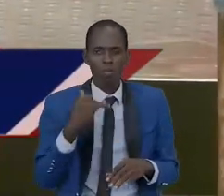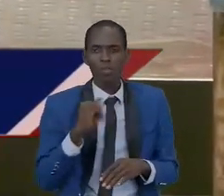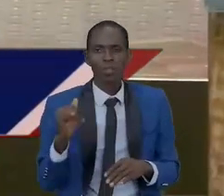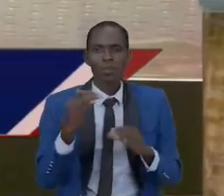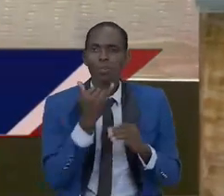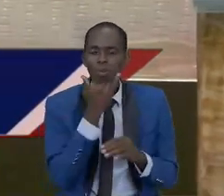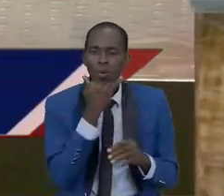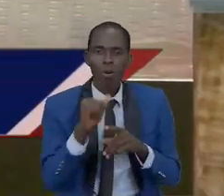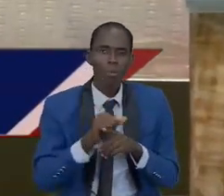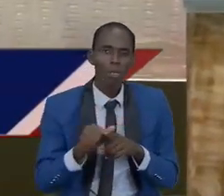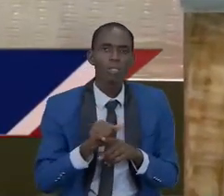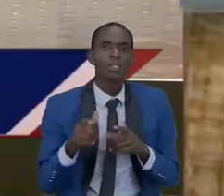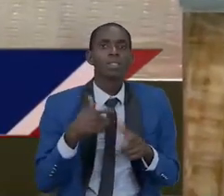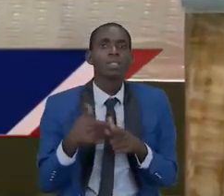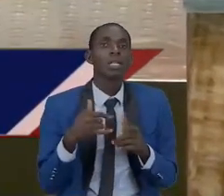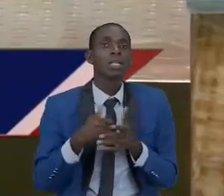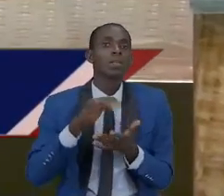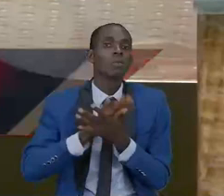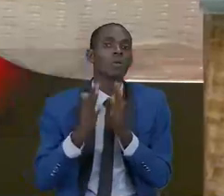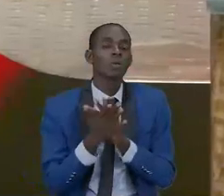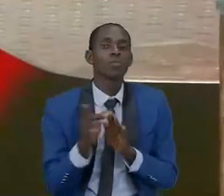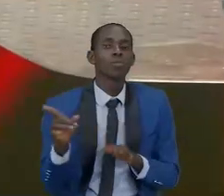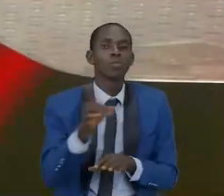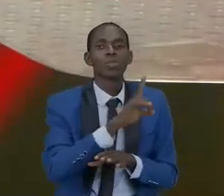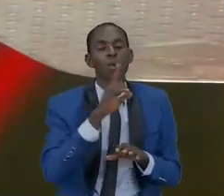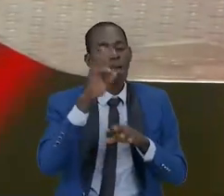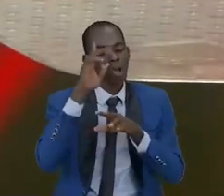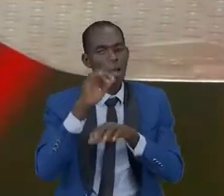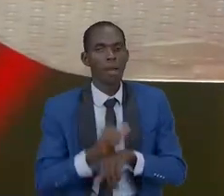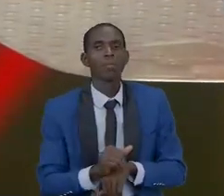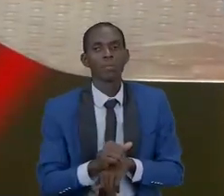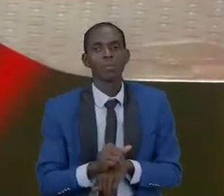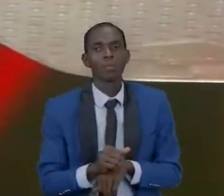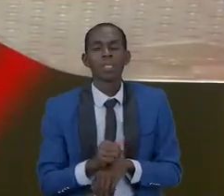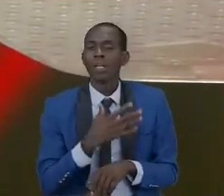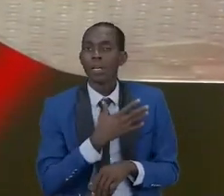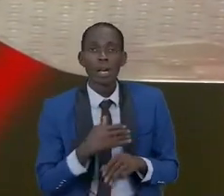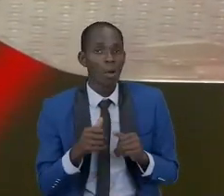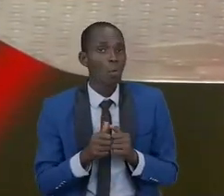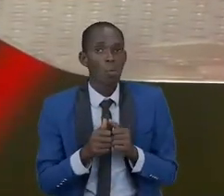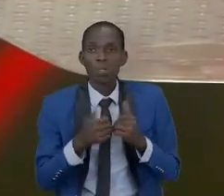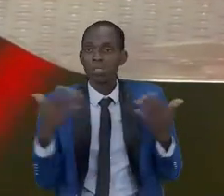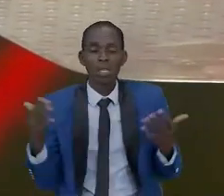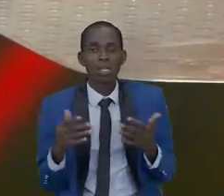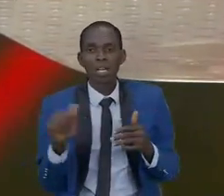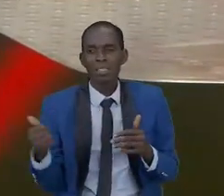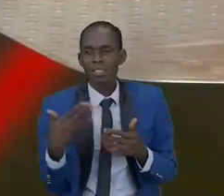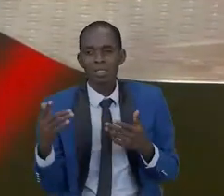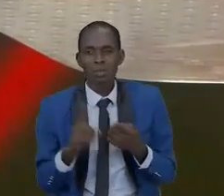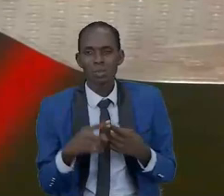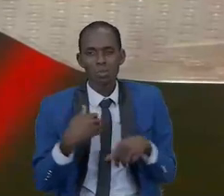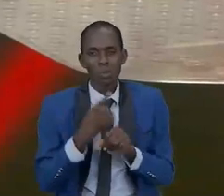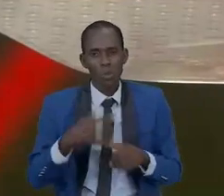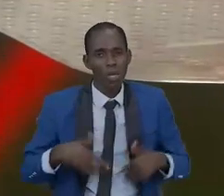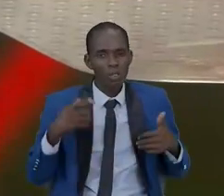actions les mauvaises choses cela deviendra votre personnalité et tout le monde peut vous provoquer même si vous allez vous mettre en